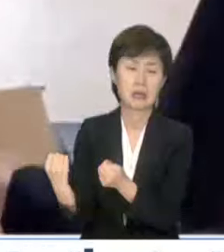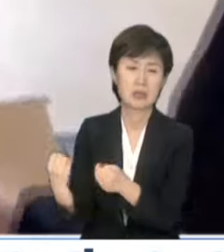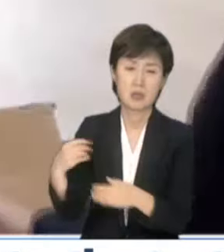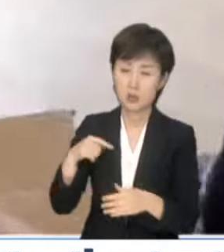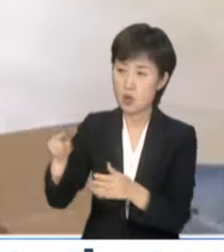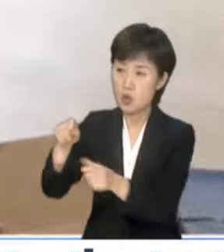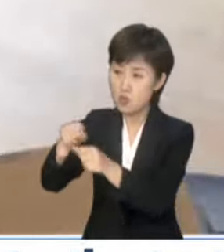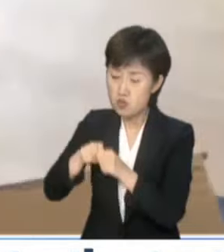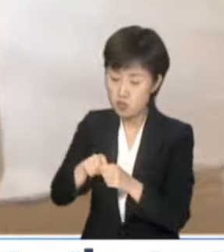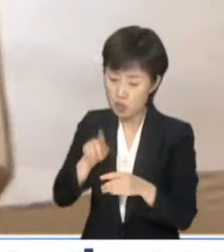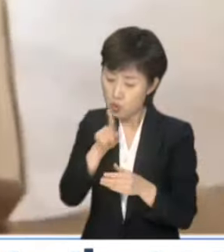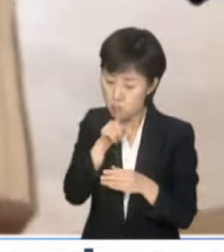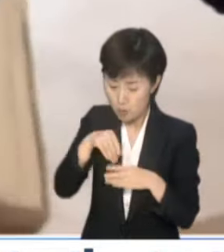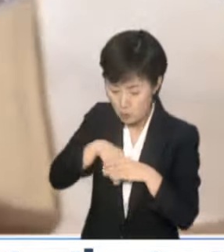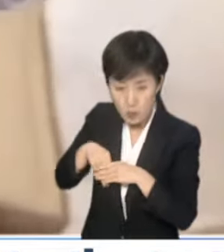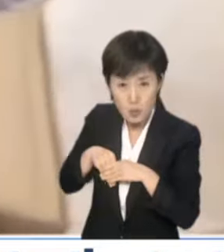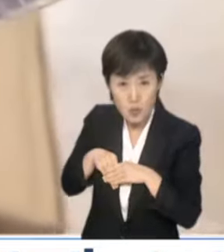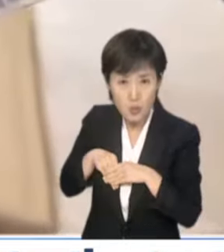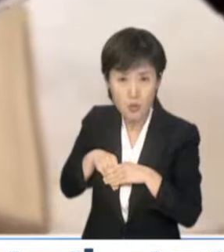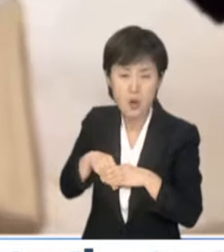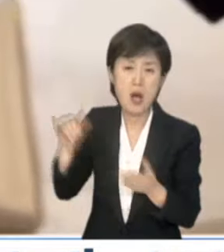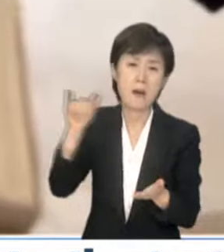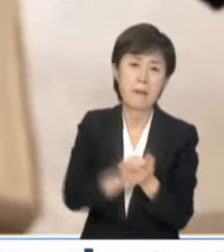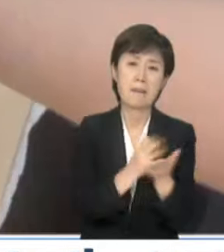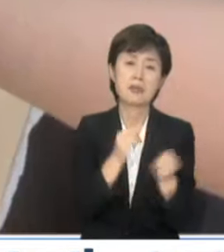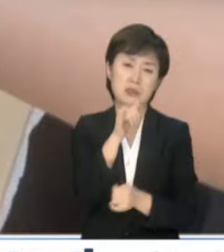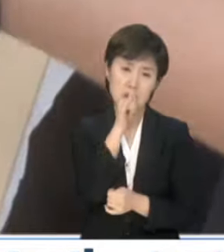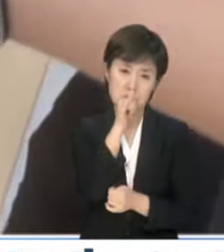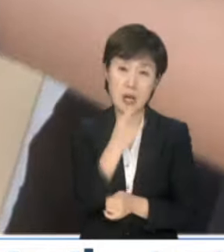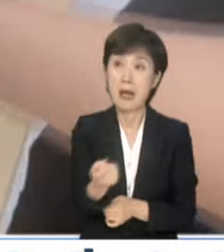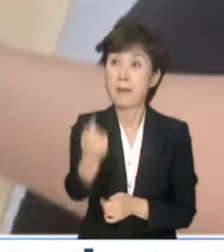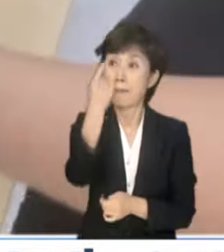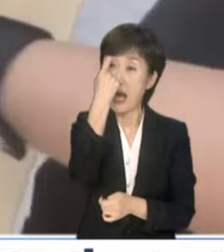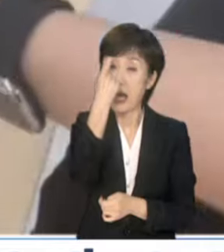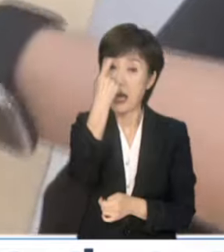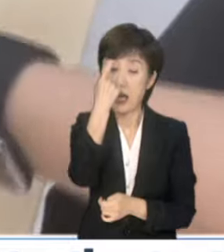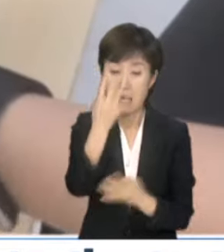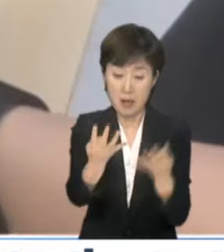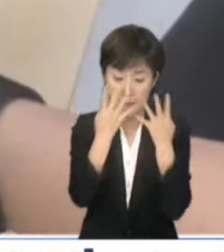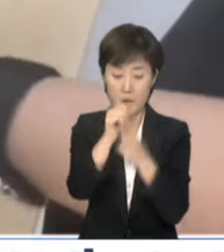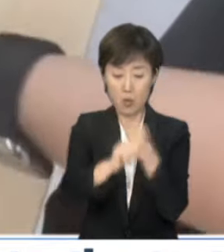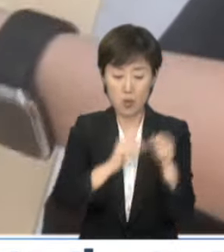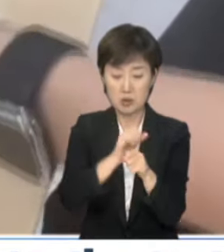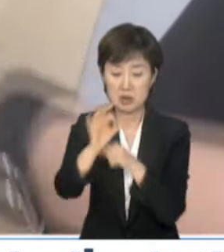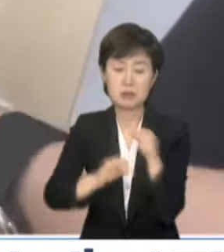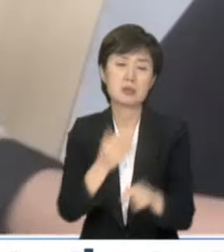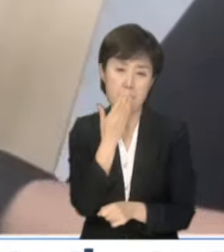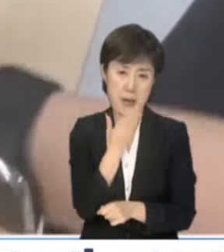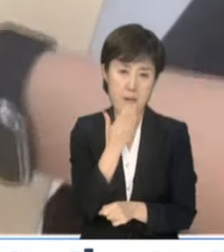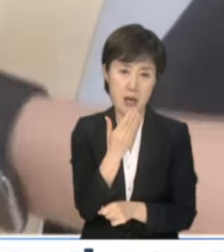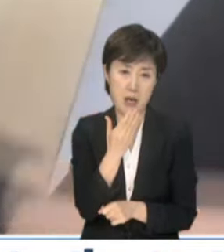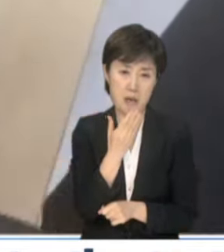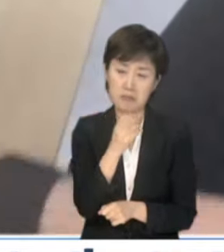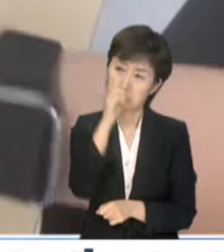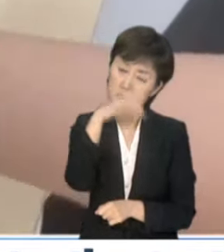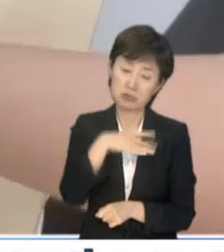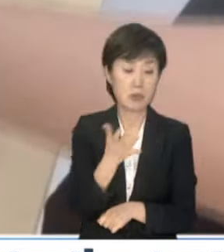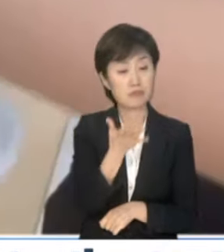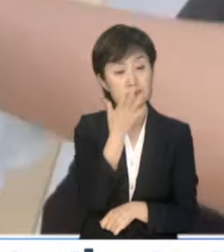거거든요. 굉장히 위험하고 5년에서 10년까지 나올 수 있는 중대한 범죄를 아무런